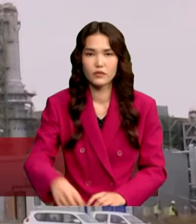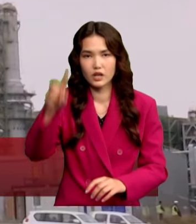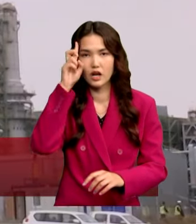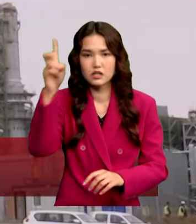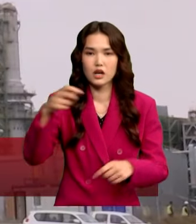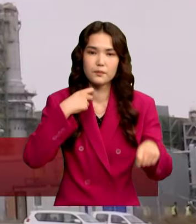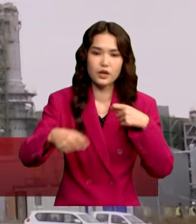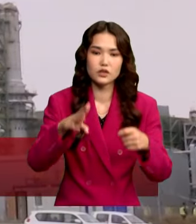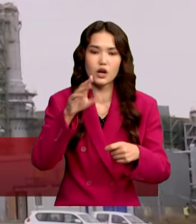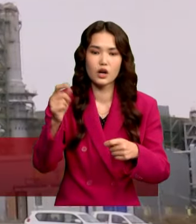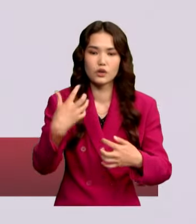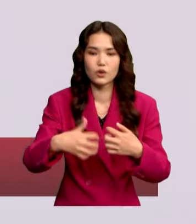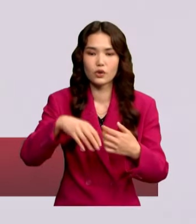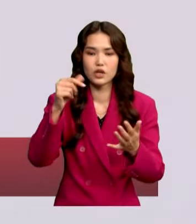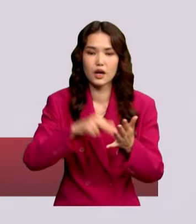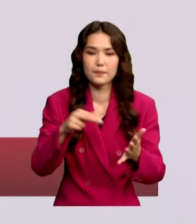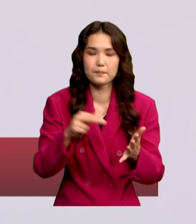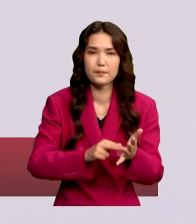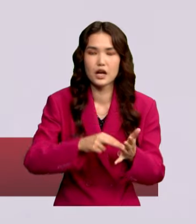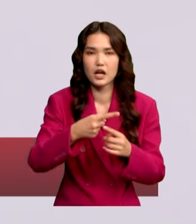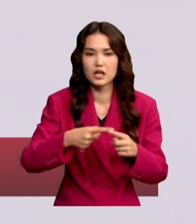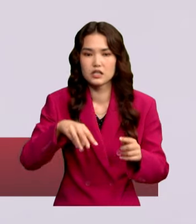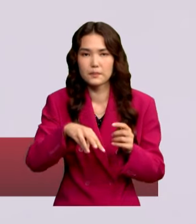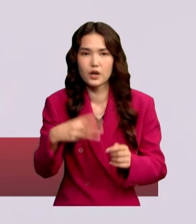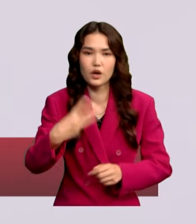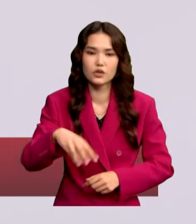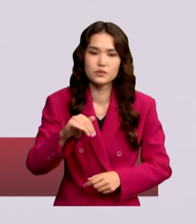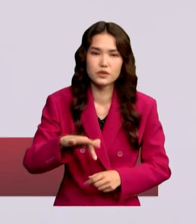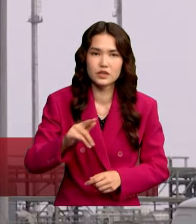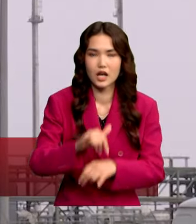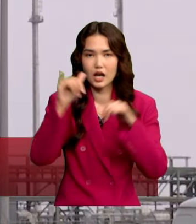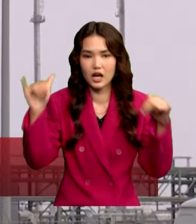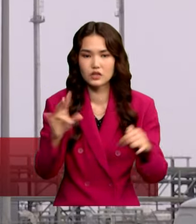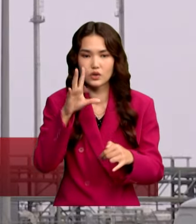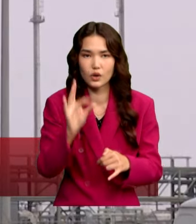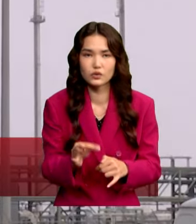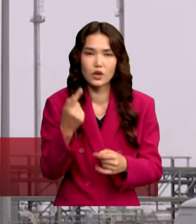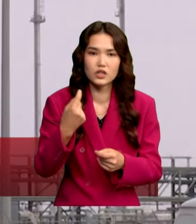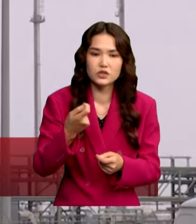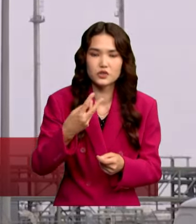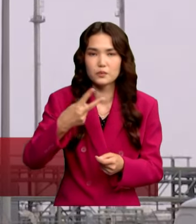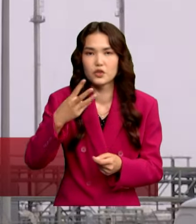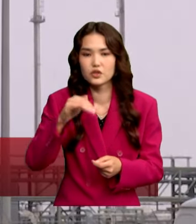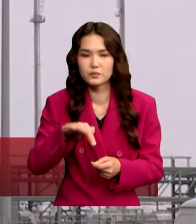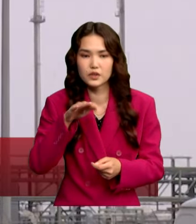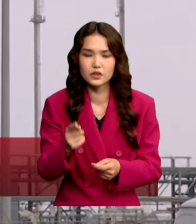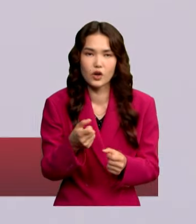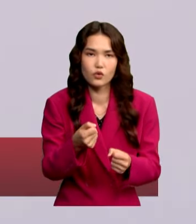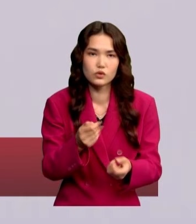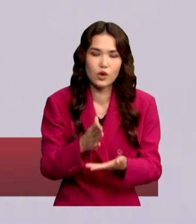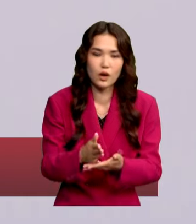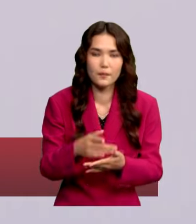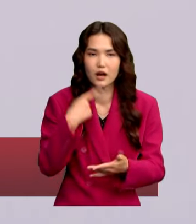Елімізде тауарлық газдың орташа бағасы 1000 текше метр үшін 33 мың теңгеден асады. Бірақ біз оны 23 мың теңге көлемінде ұстап отырмыз,